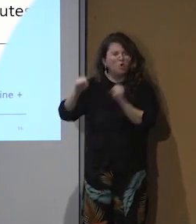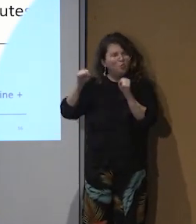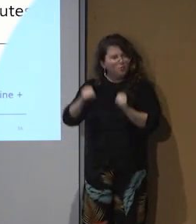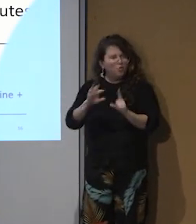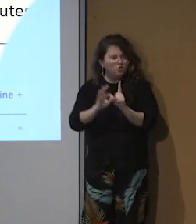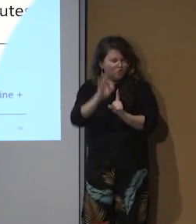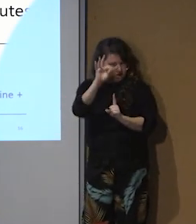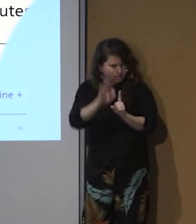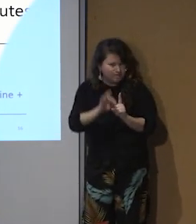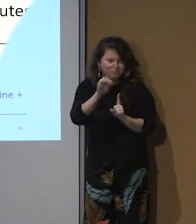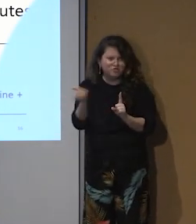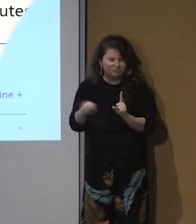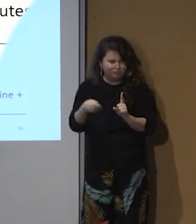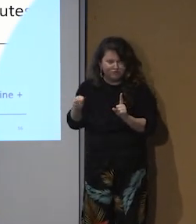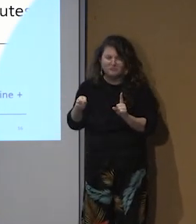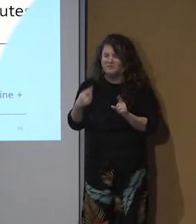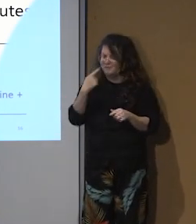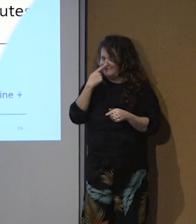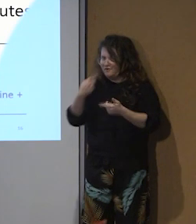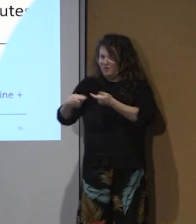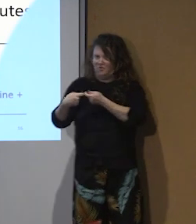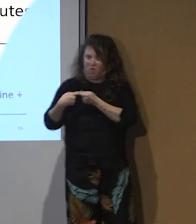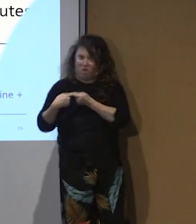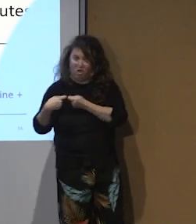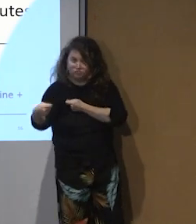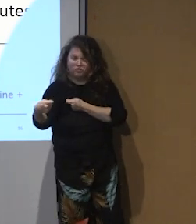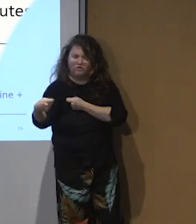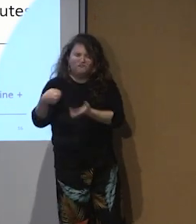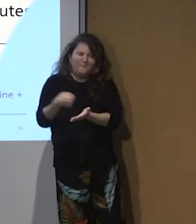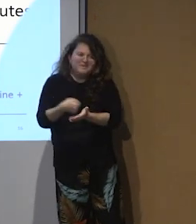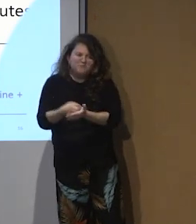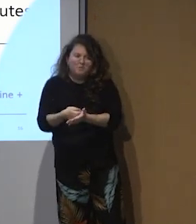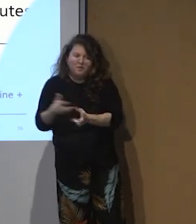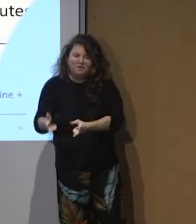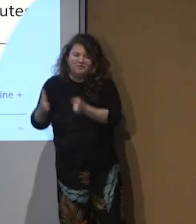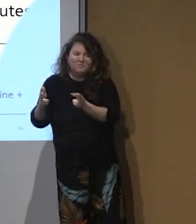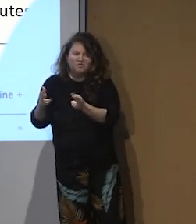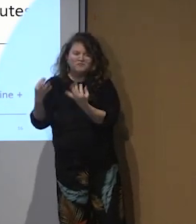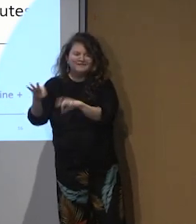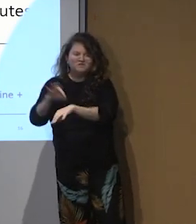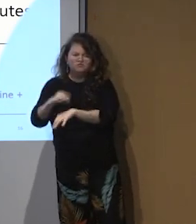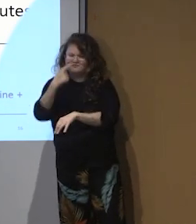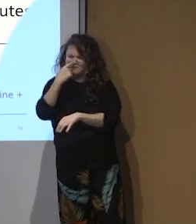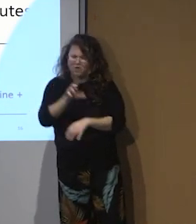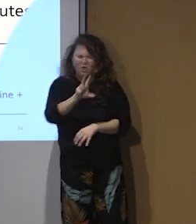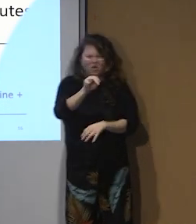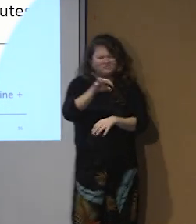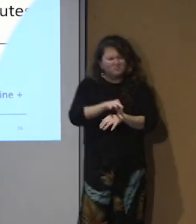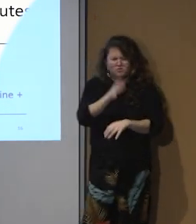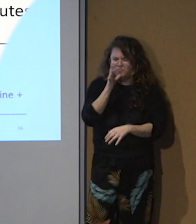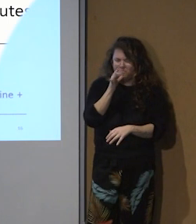Bon, l'endurance doit être pratiquée par période d'au moins 10 minutes. Donc si on n'est pas capable de faire 30 minutes d'endurance, on peut le faire en 3